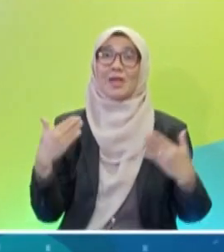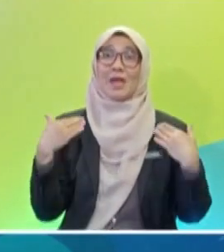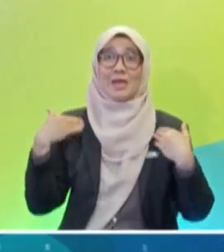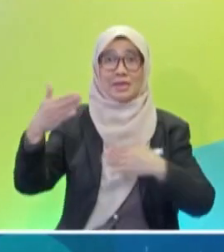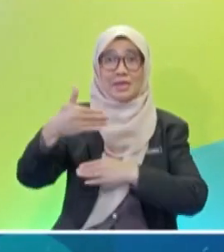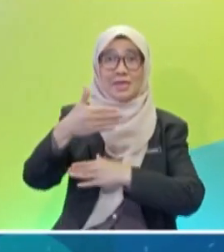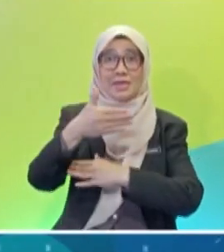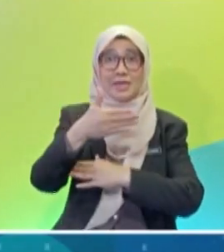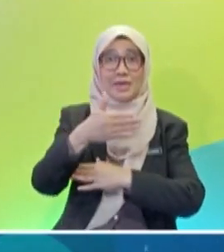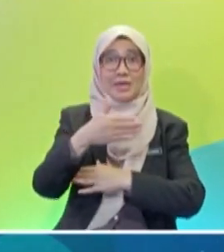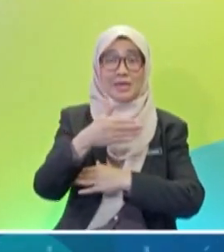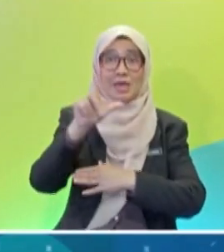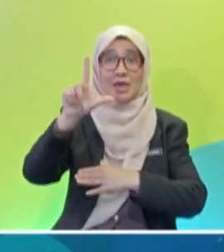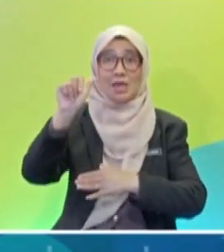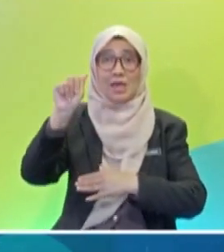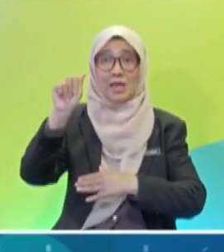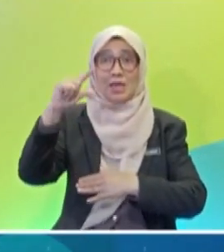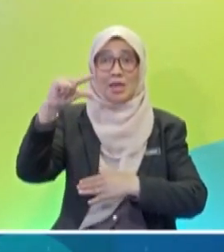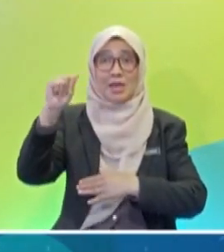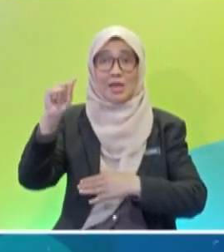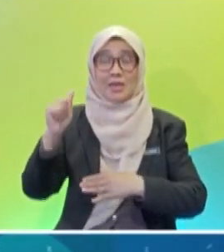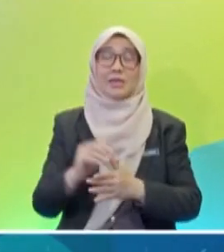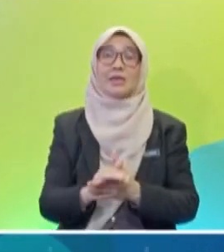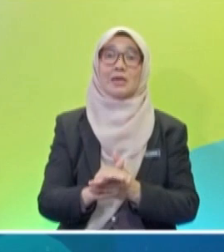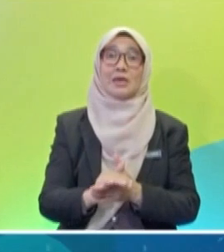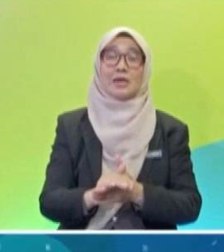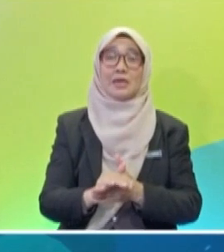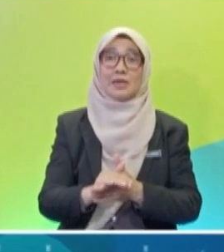ikan lagu ikan koi